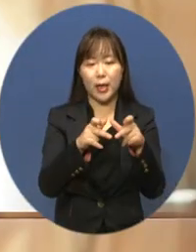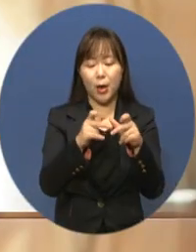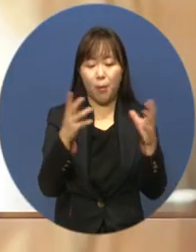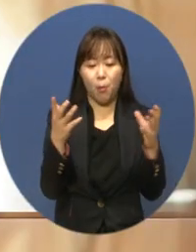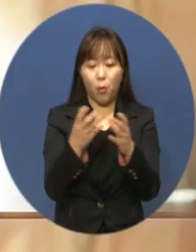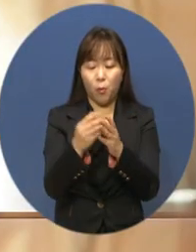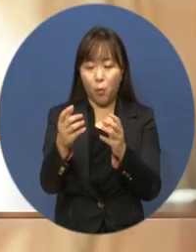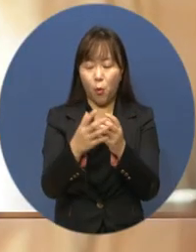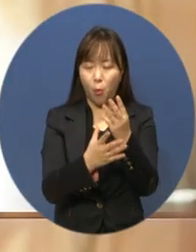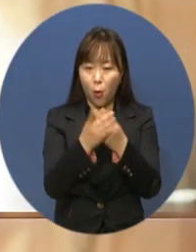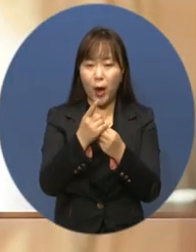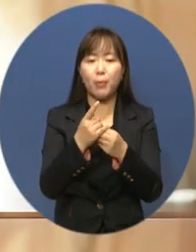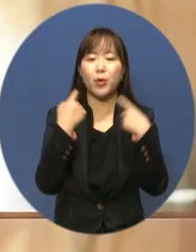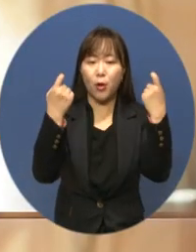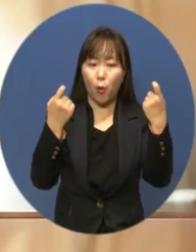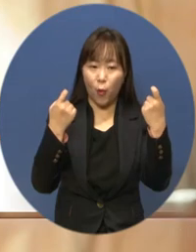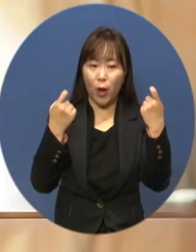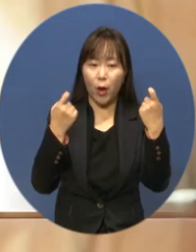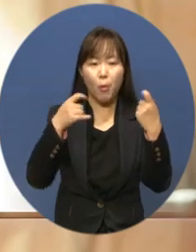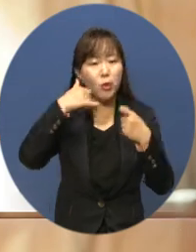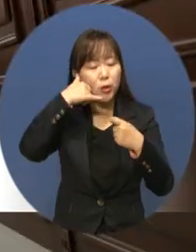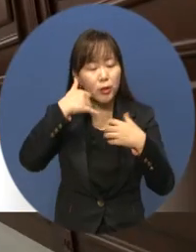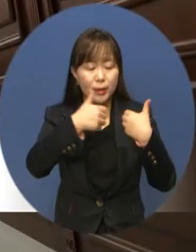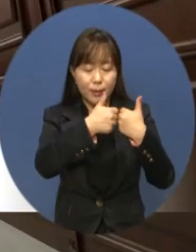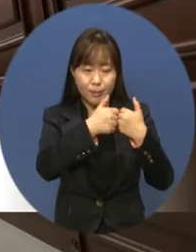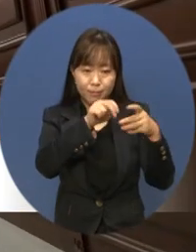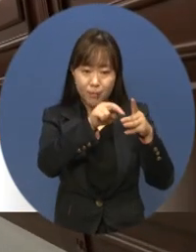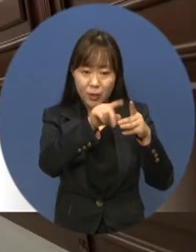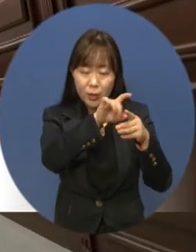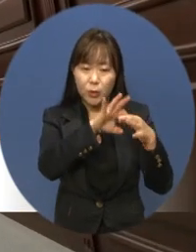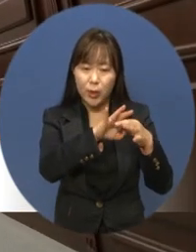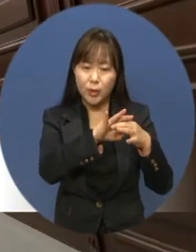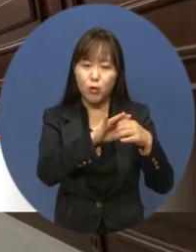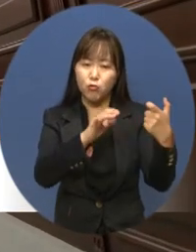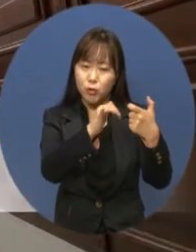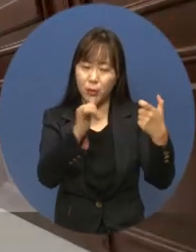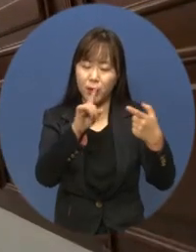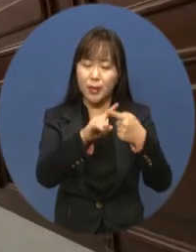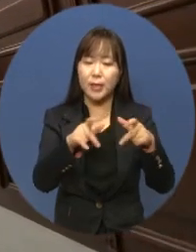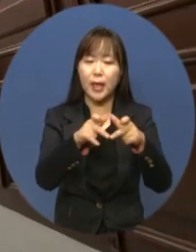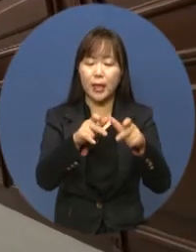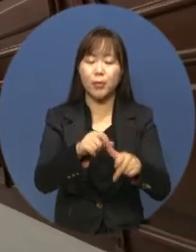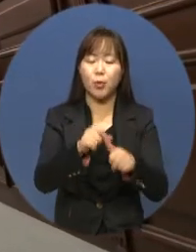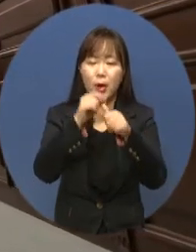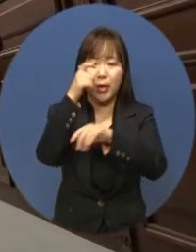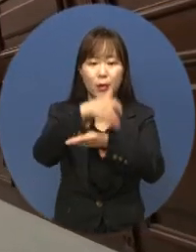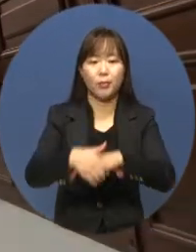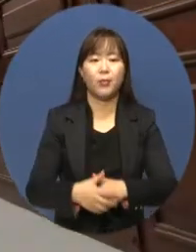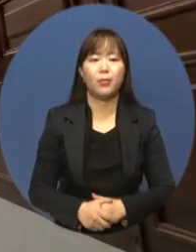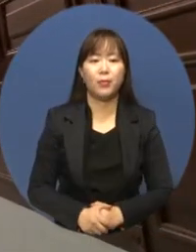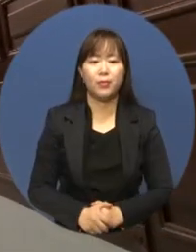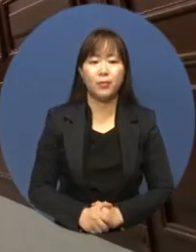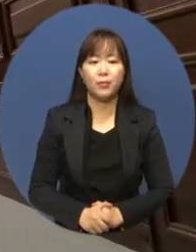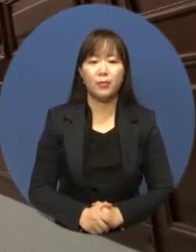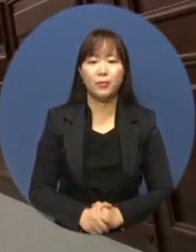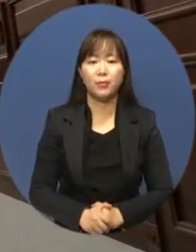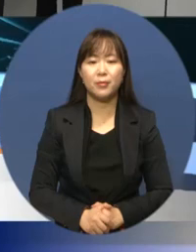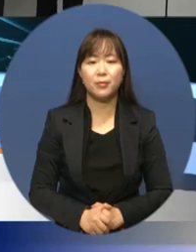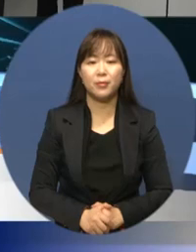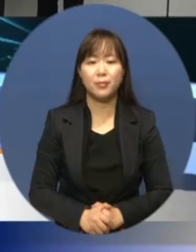분야, 콜센터에서 60여 명의 지역 장애인을 채용할 예정입니다. 복지TV 뉴스 정두리입니다.